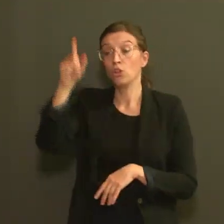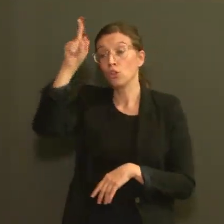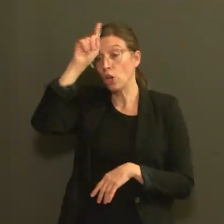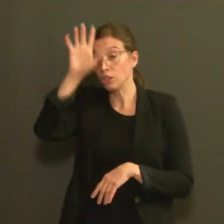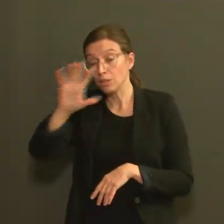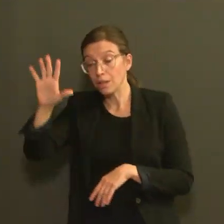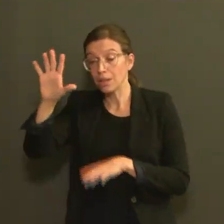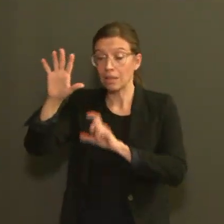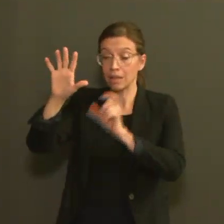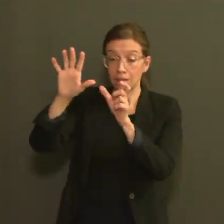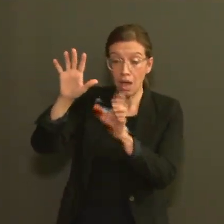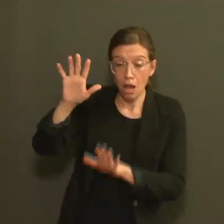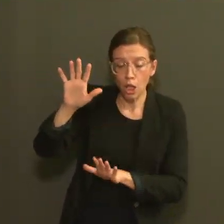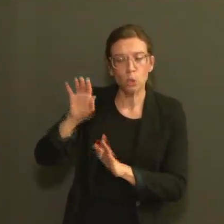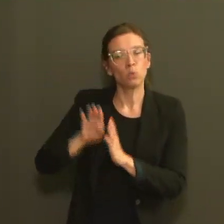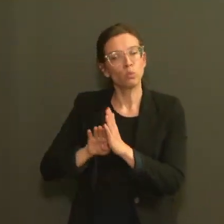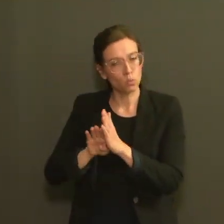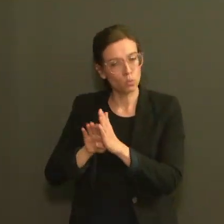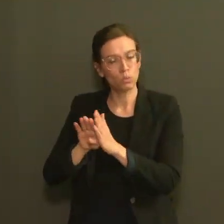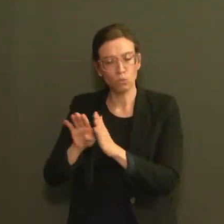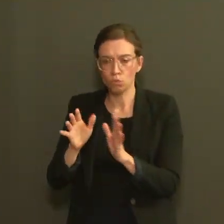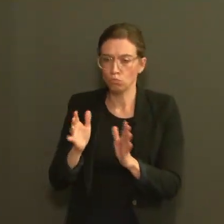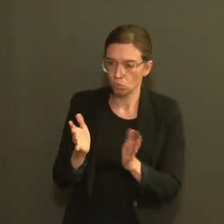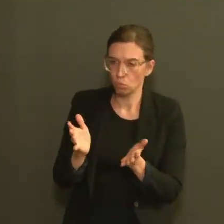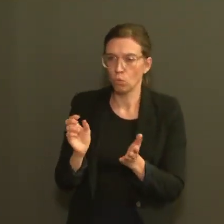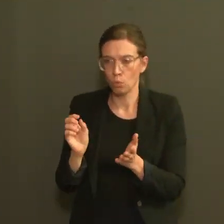Dank u wel voor uw aandacht.